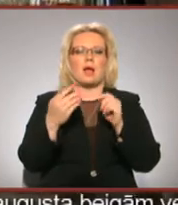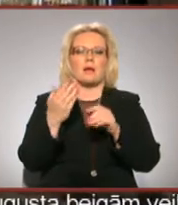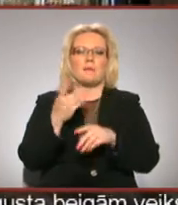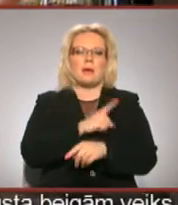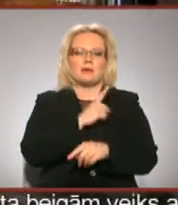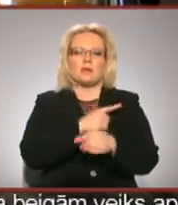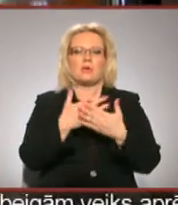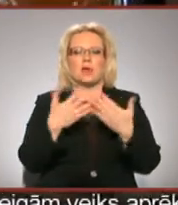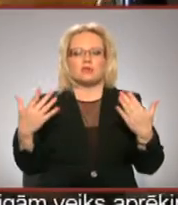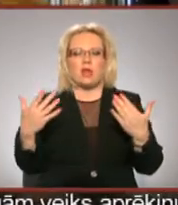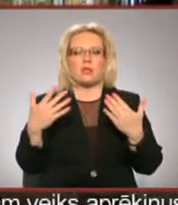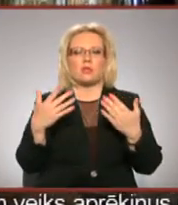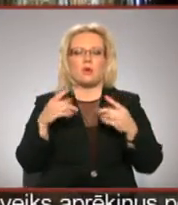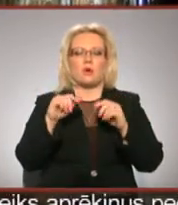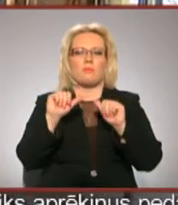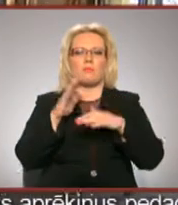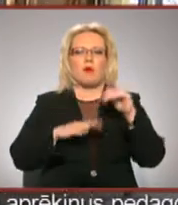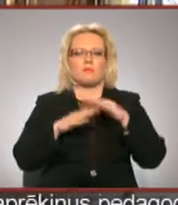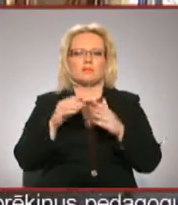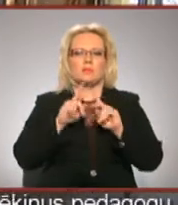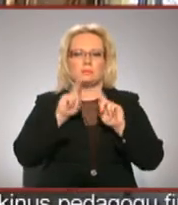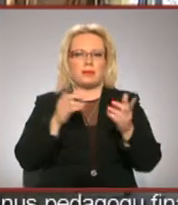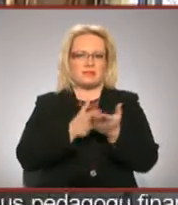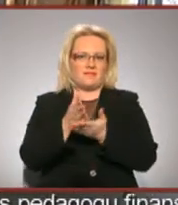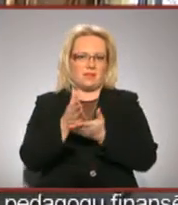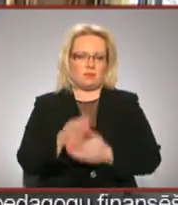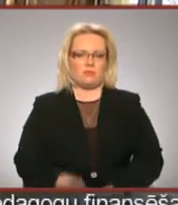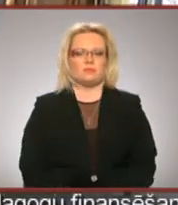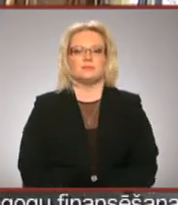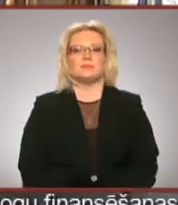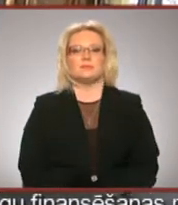profesiju specifiku. Liena Kalimesa, Jānis Eicēns, Vidzemes televīzija.